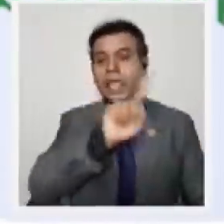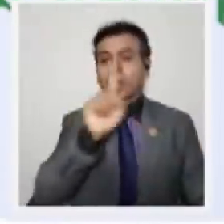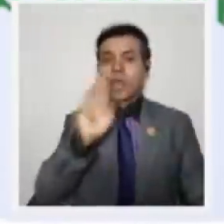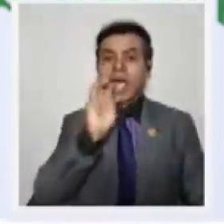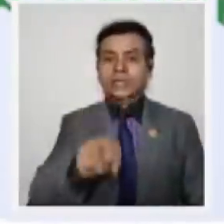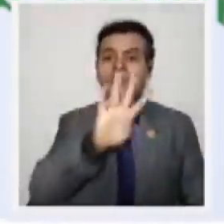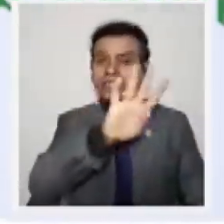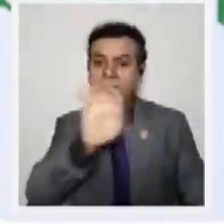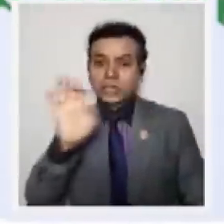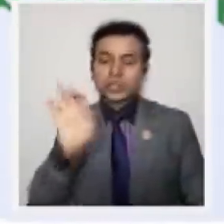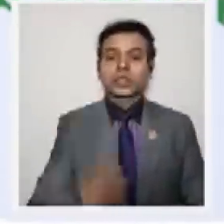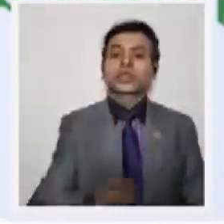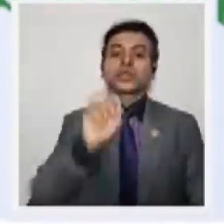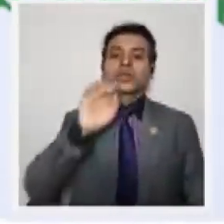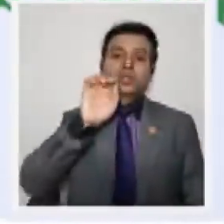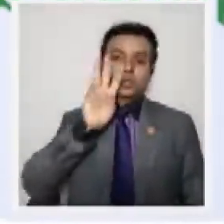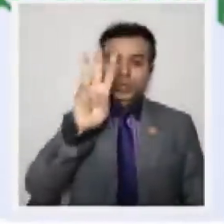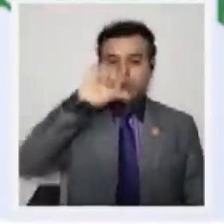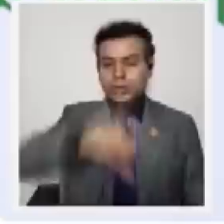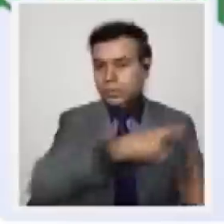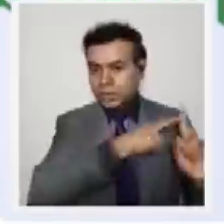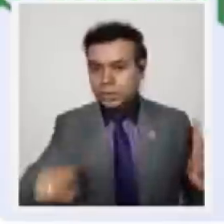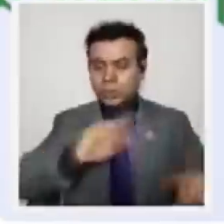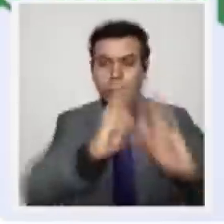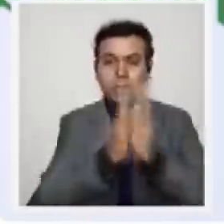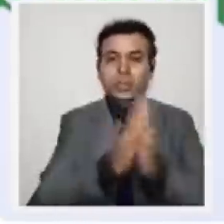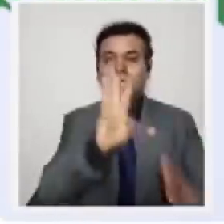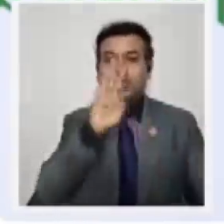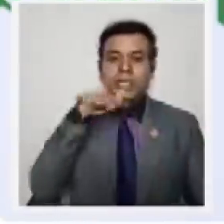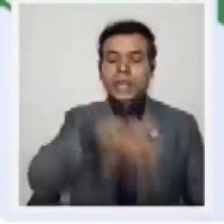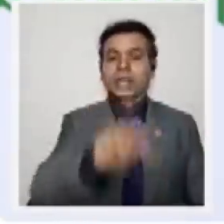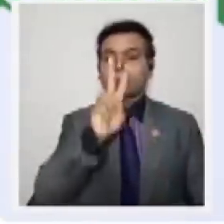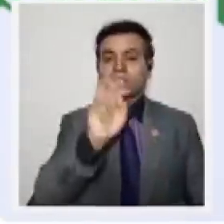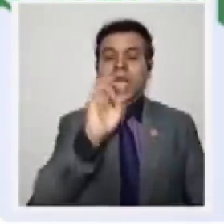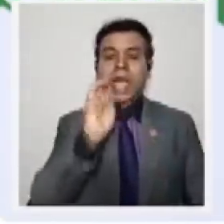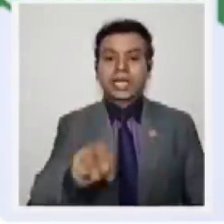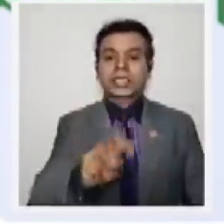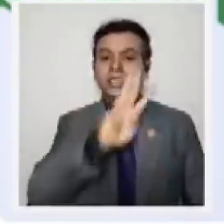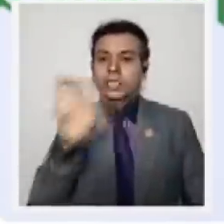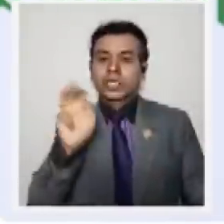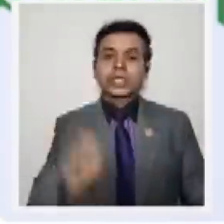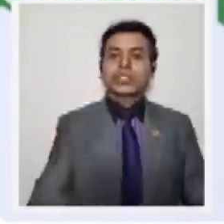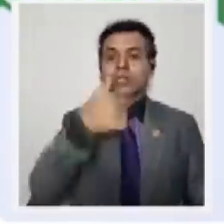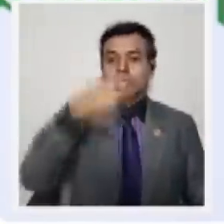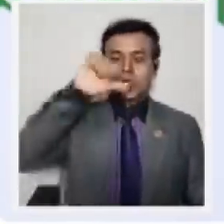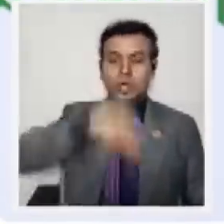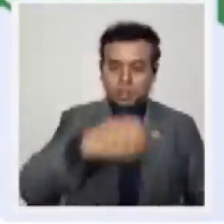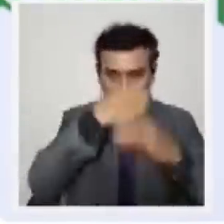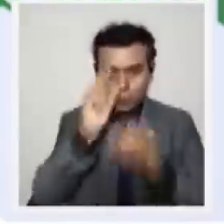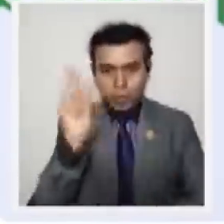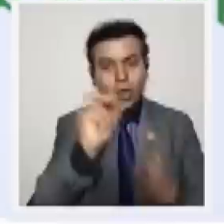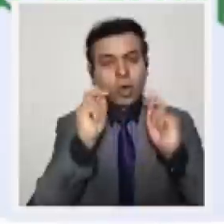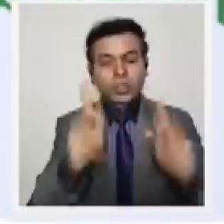হয়েছে 13,104টি, নমুনা পরীক্ষা করা হয়েছে 11,439টি। এ পর্যন্ত